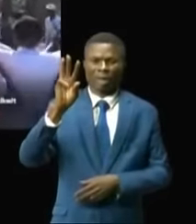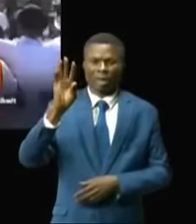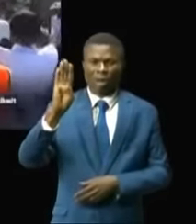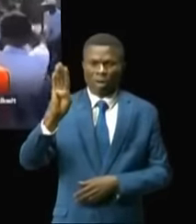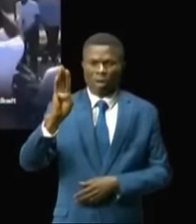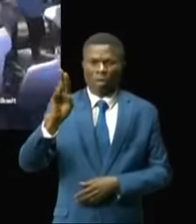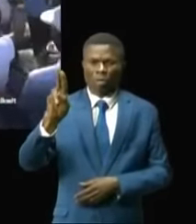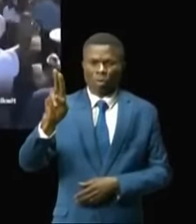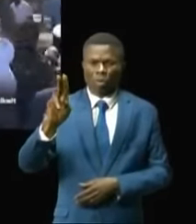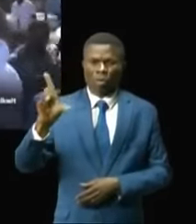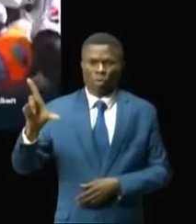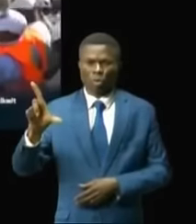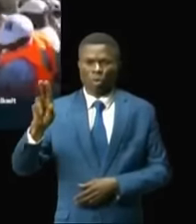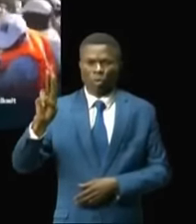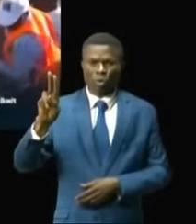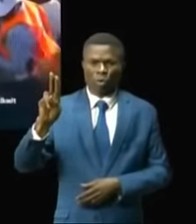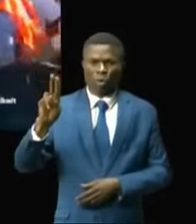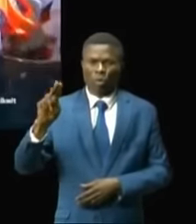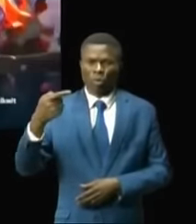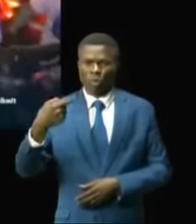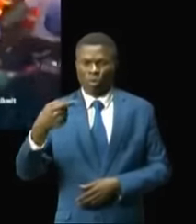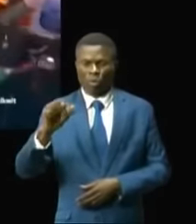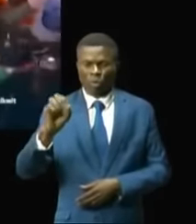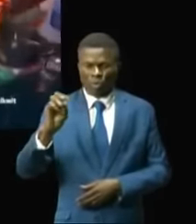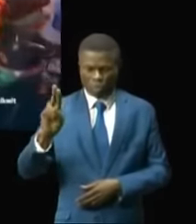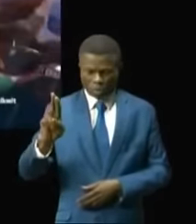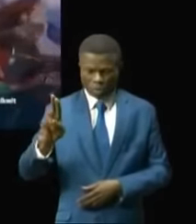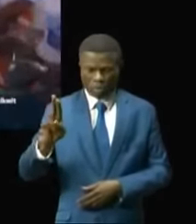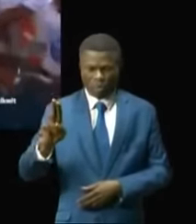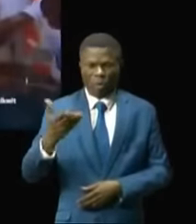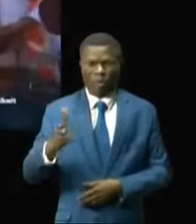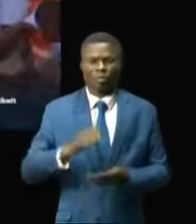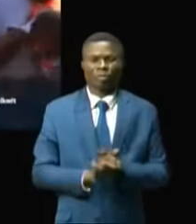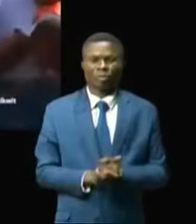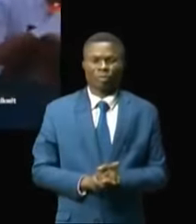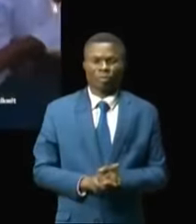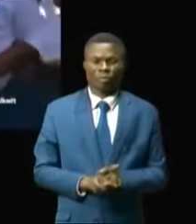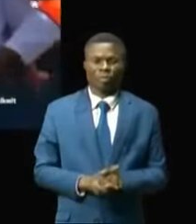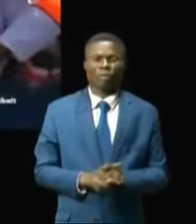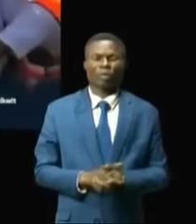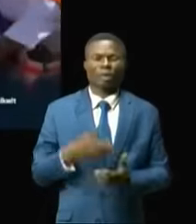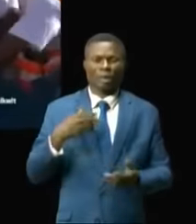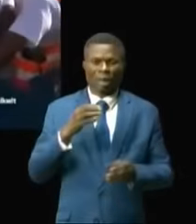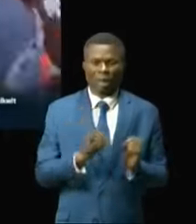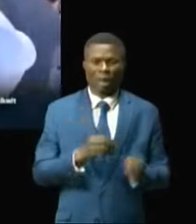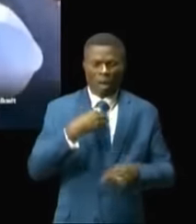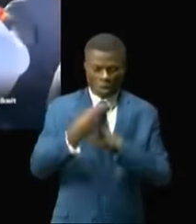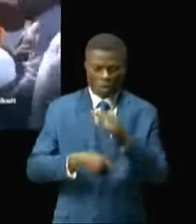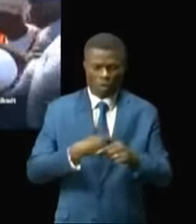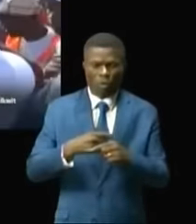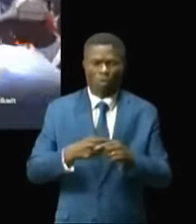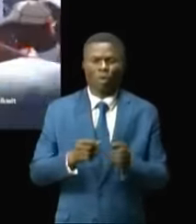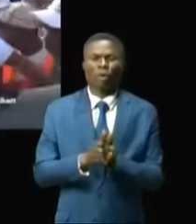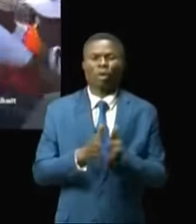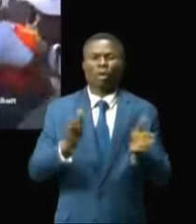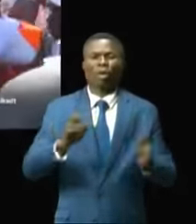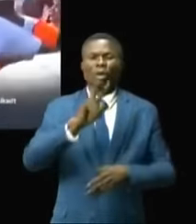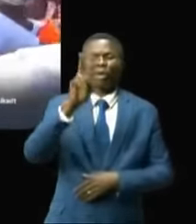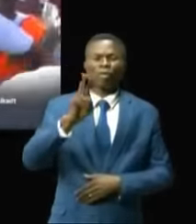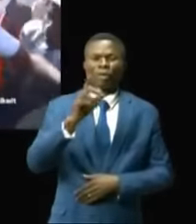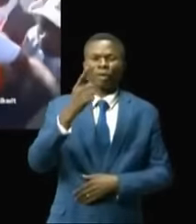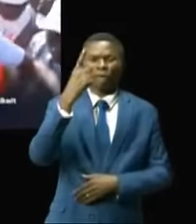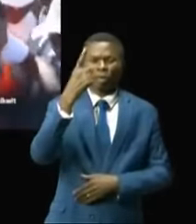Après l'étape de la ville de Kikwit, capitale économique de la province du Kwilu, où il a procédé au lancement officiel